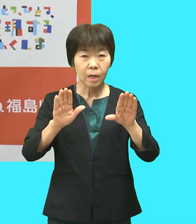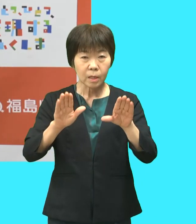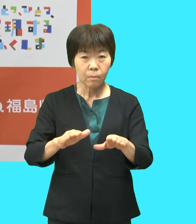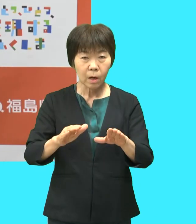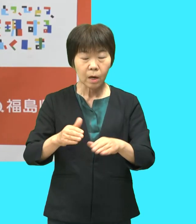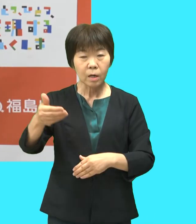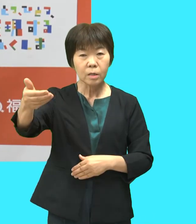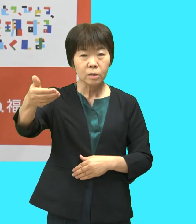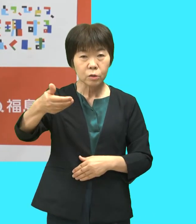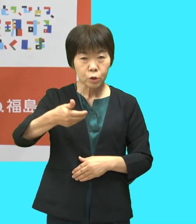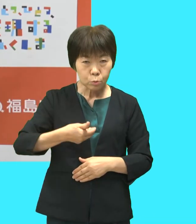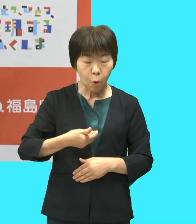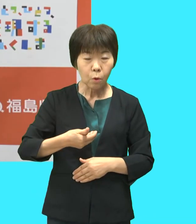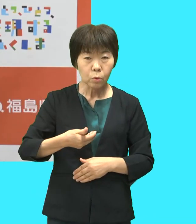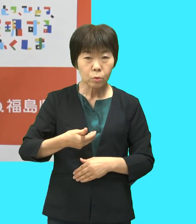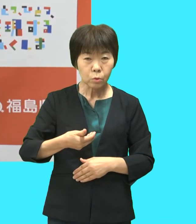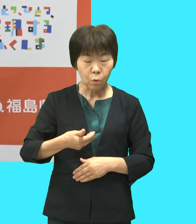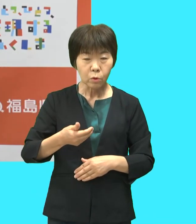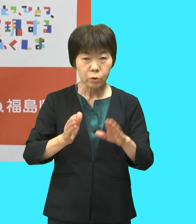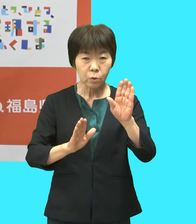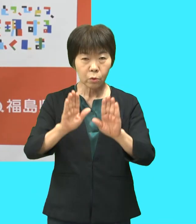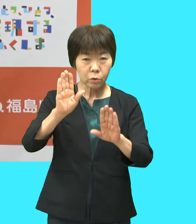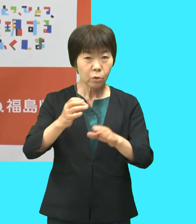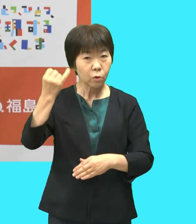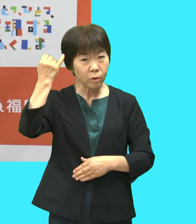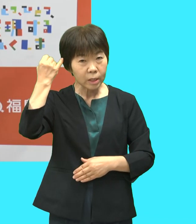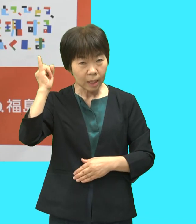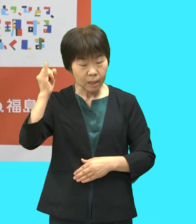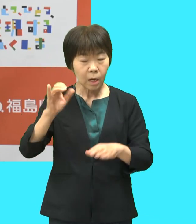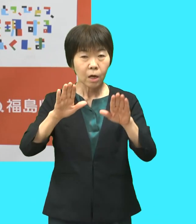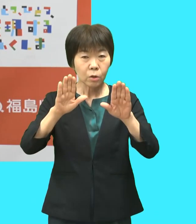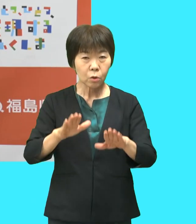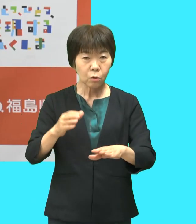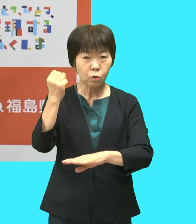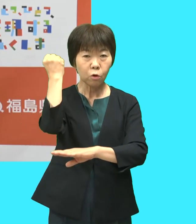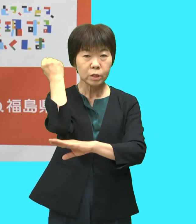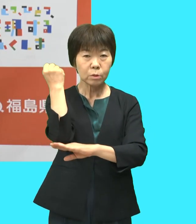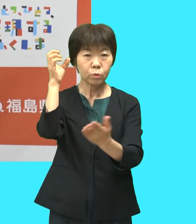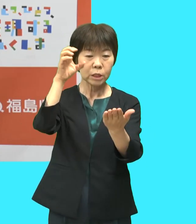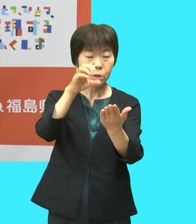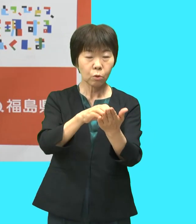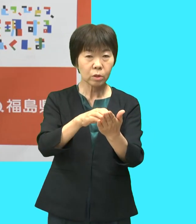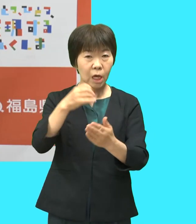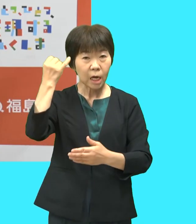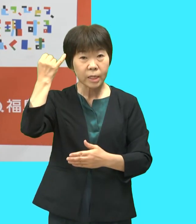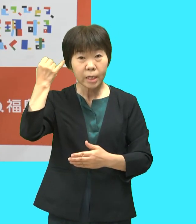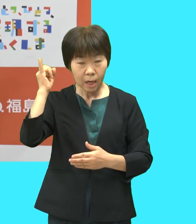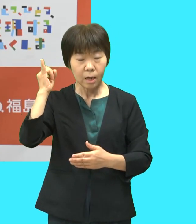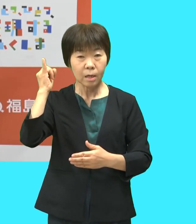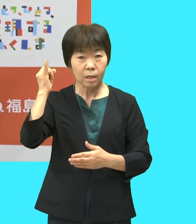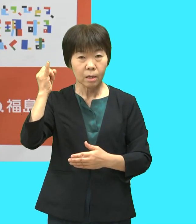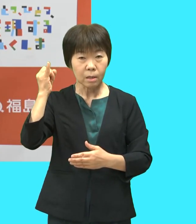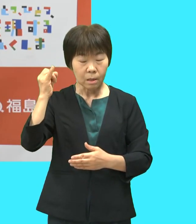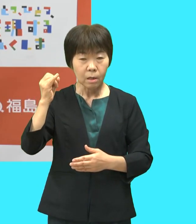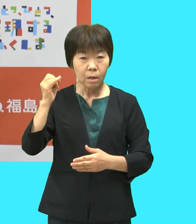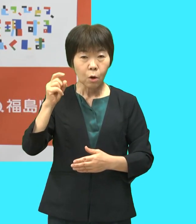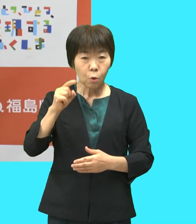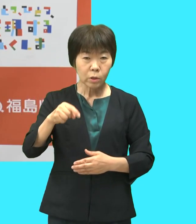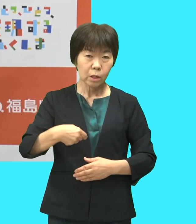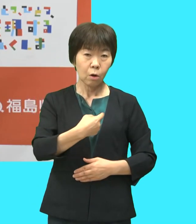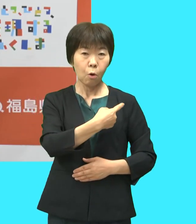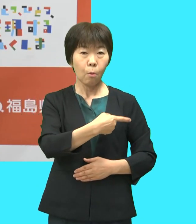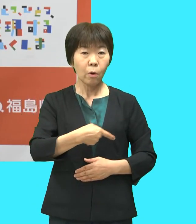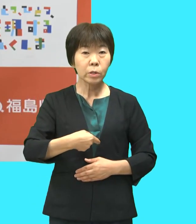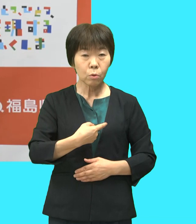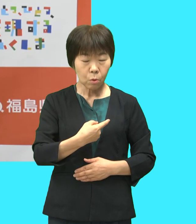の中のニュアンスにあったご意見、あるいは今日地元市においてあったご意見、こういった思いを県民の皆さん